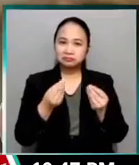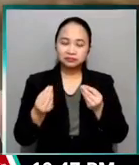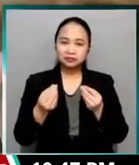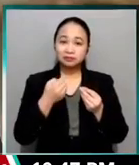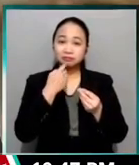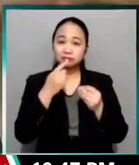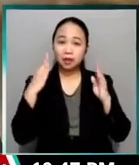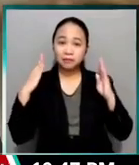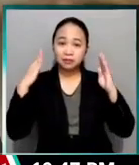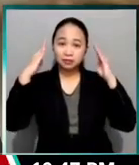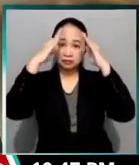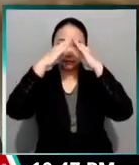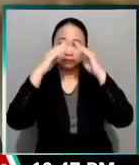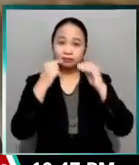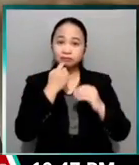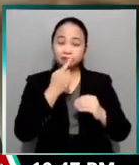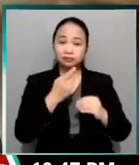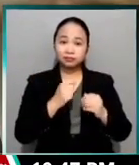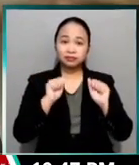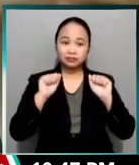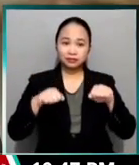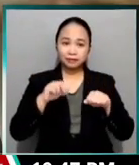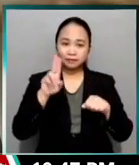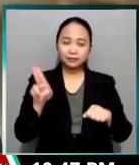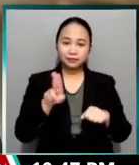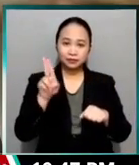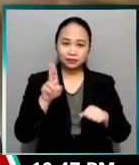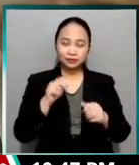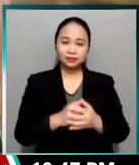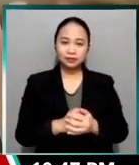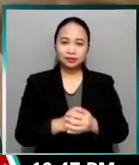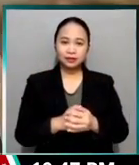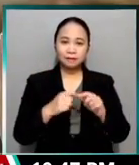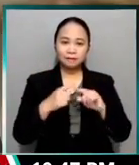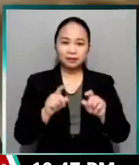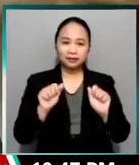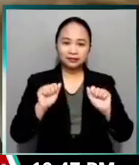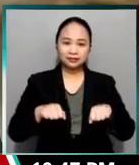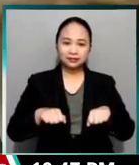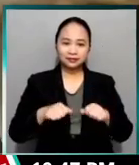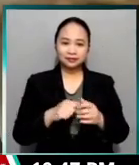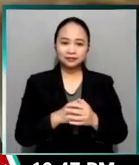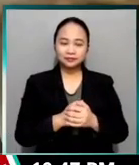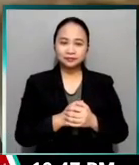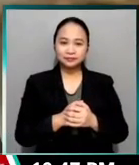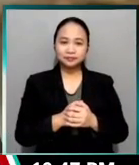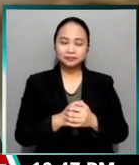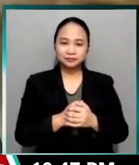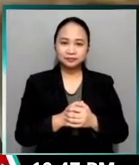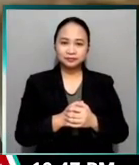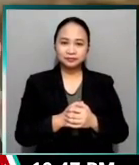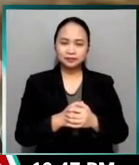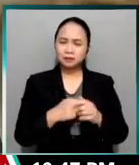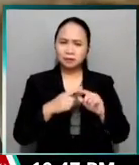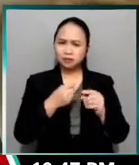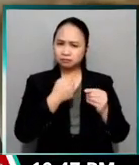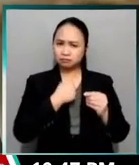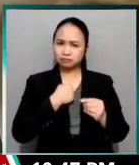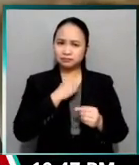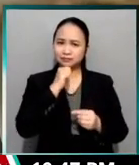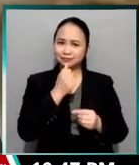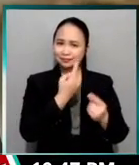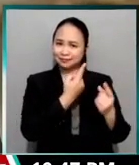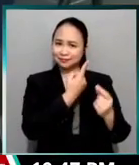it provided it is not associated with the apparition. Hindi ako yung tinatanong. Ako